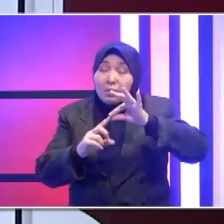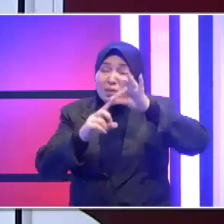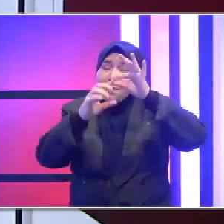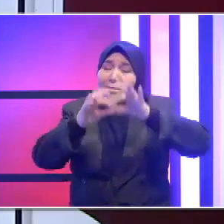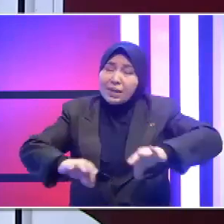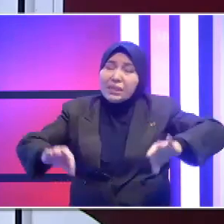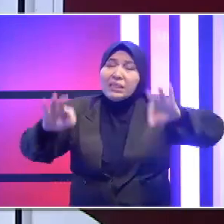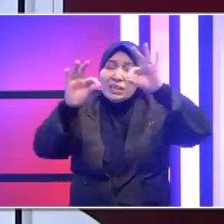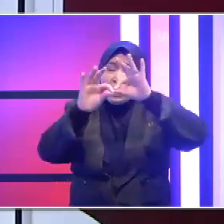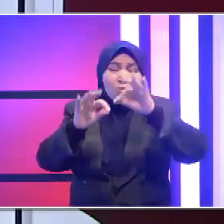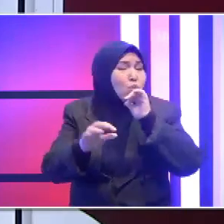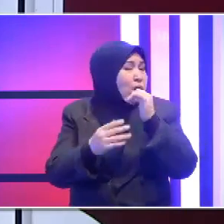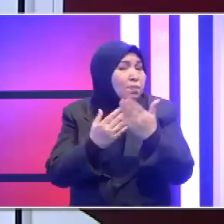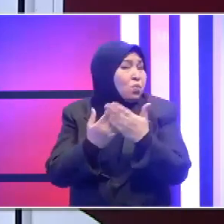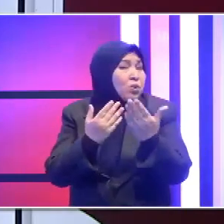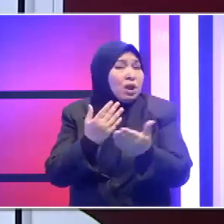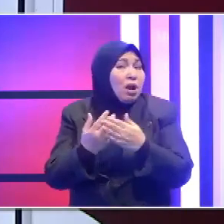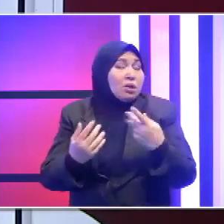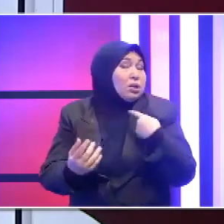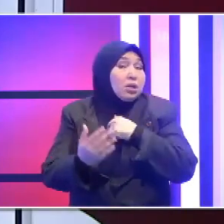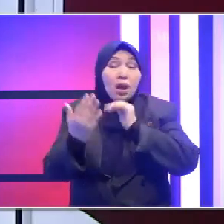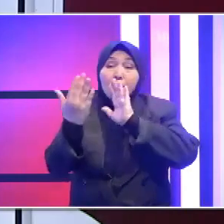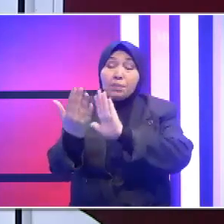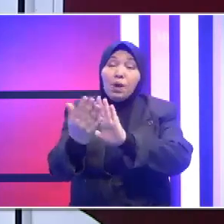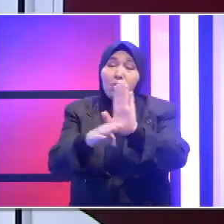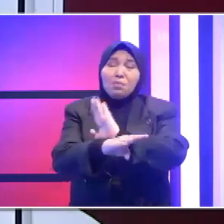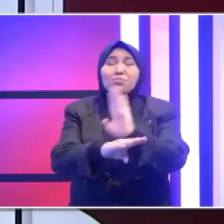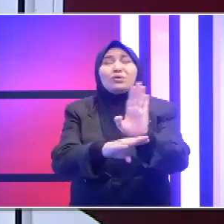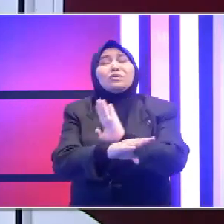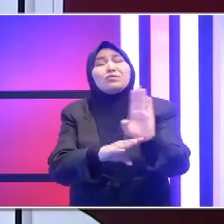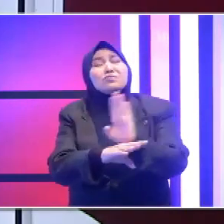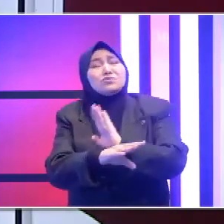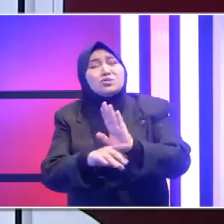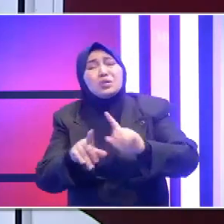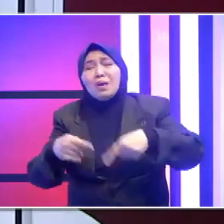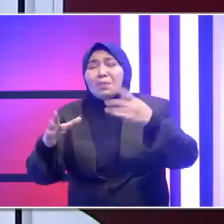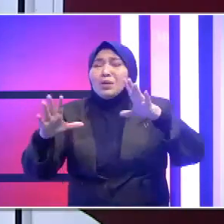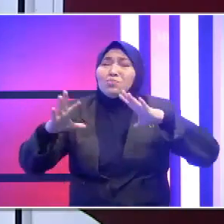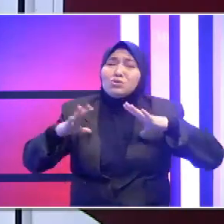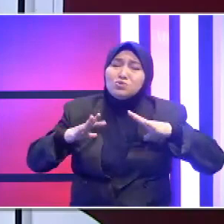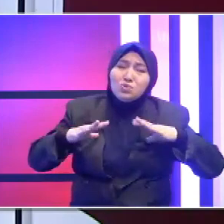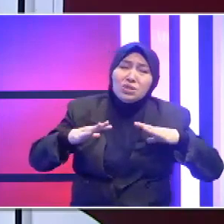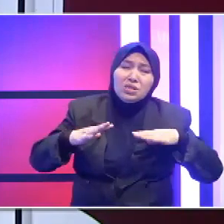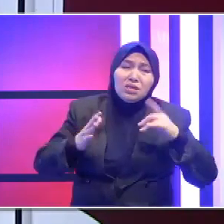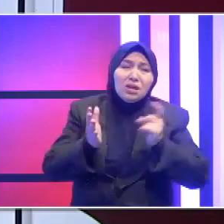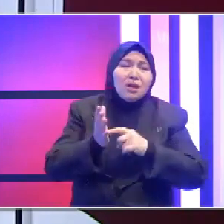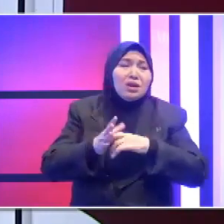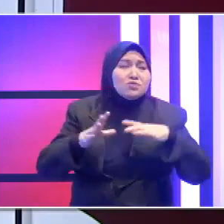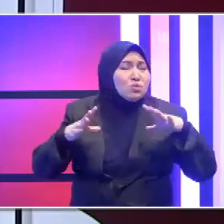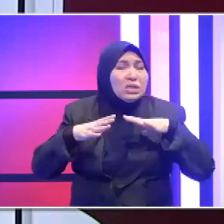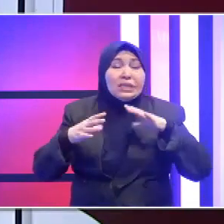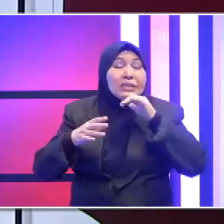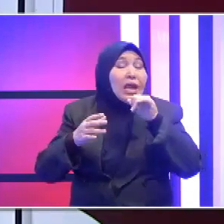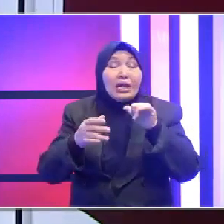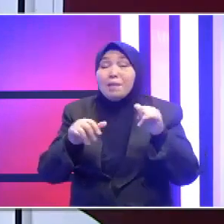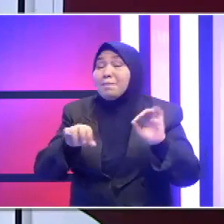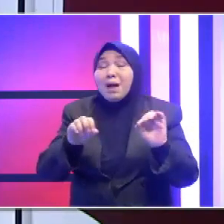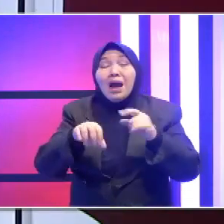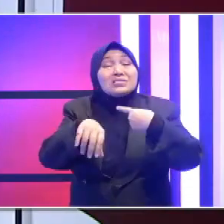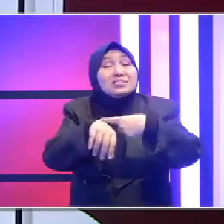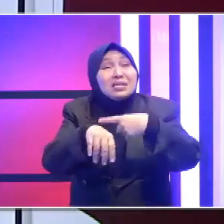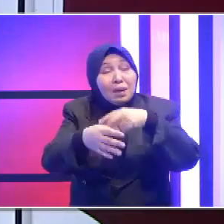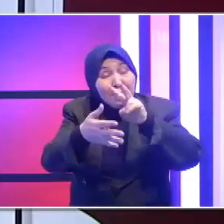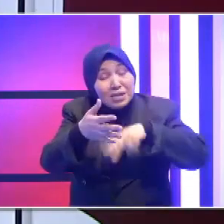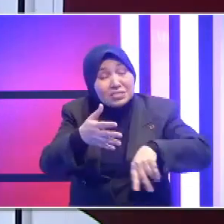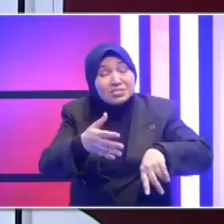yang penting pasang buka mudah tanya bila kita berdepan dengan kesibukan nak pergi bercuti karena sutirta ini bro hanya eh lupa